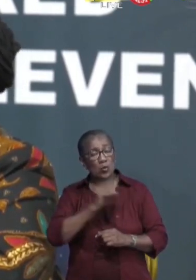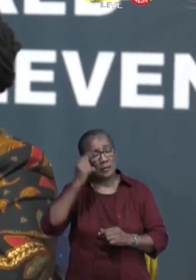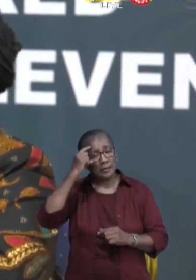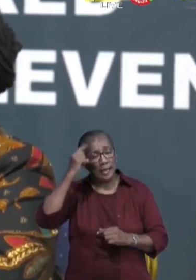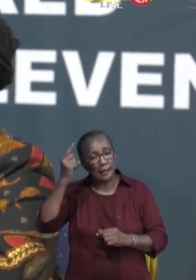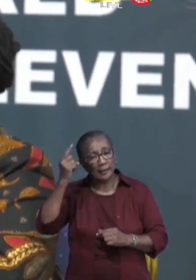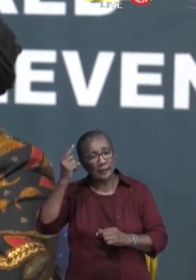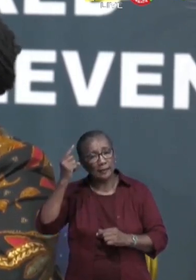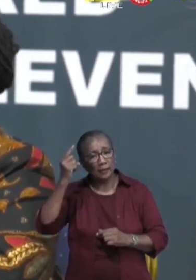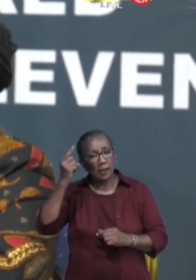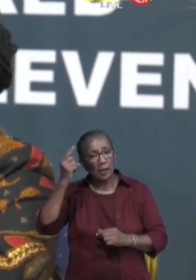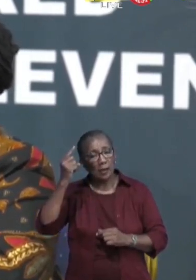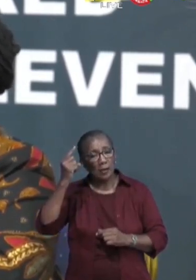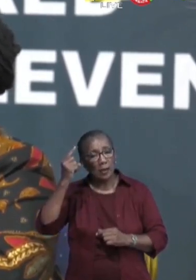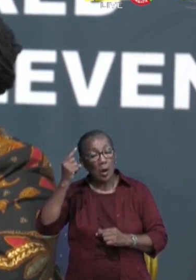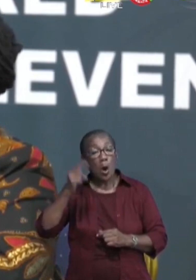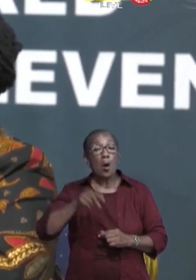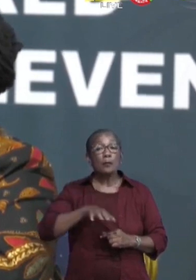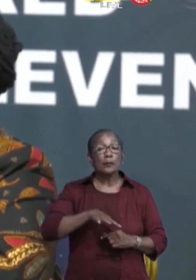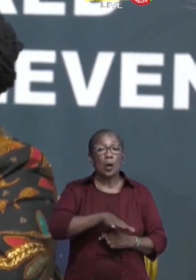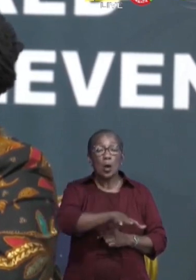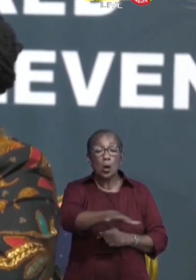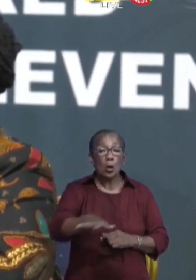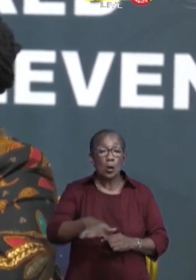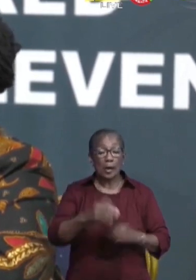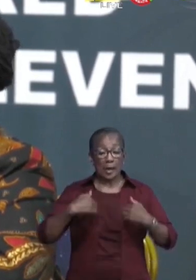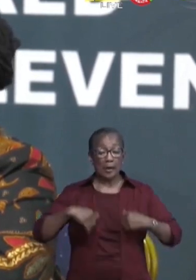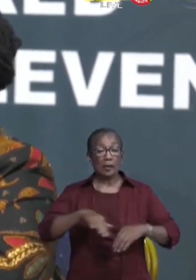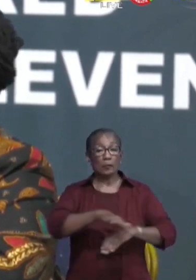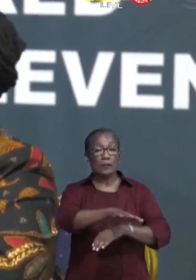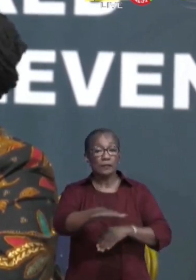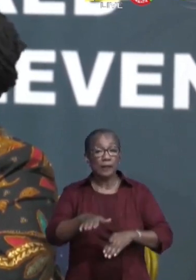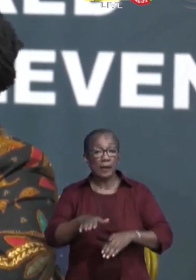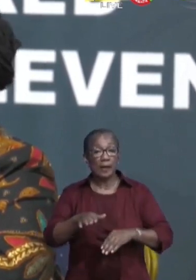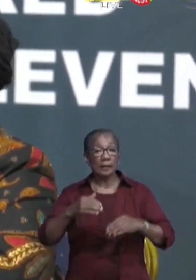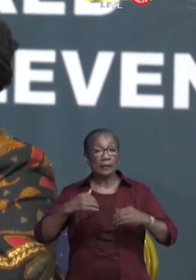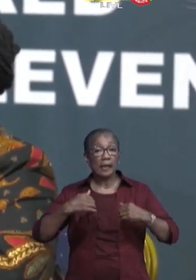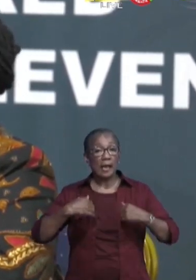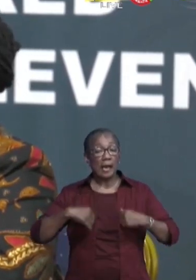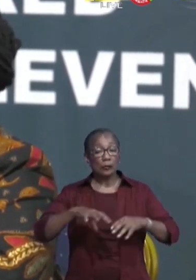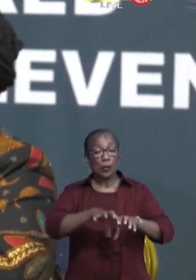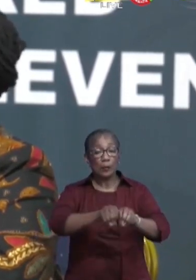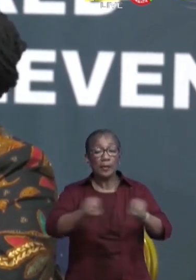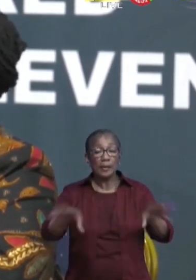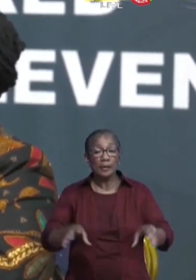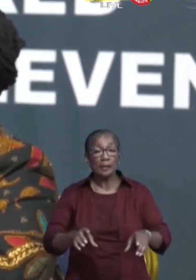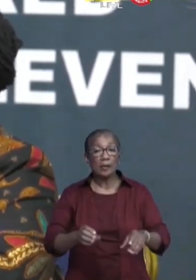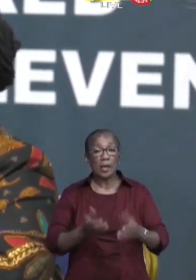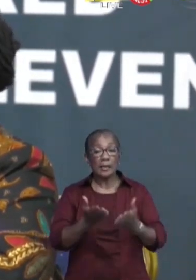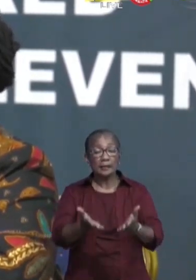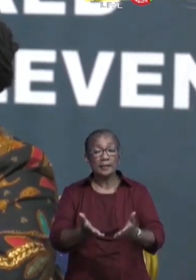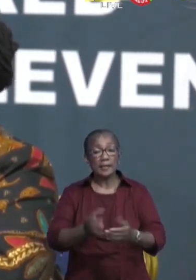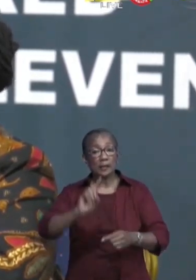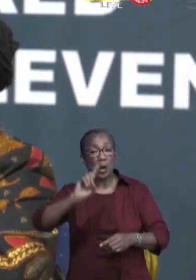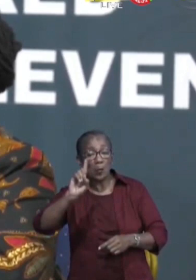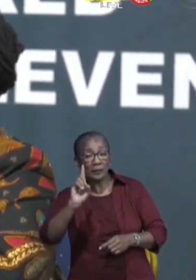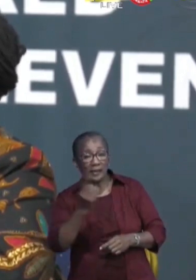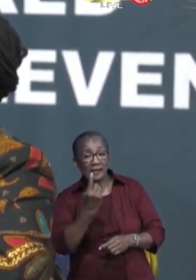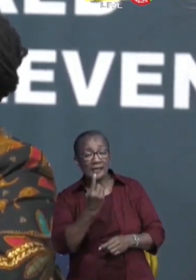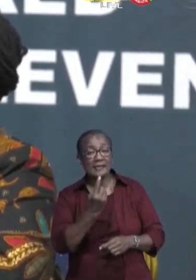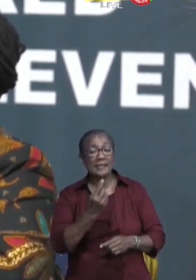om ook weer de lokale bevolking als community policing in te zetten, omdat als eerste